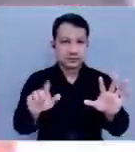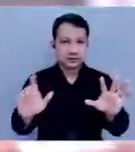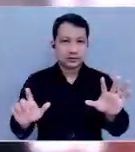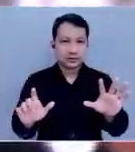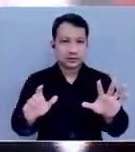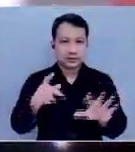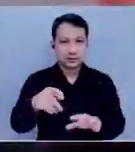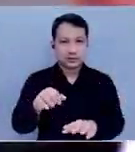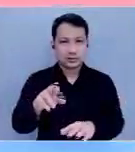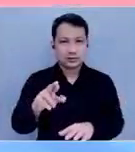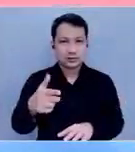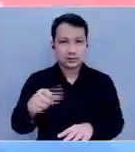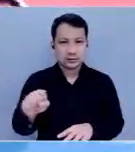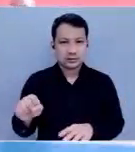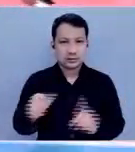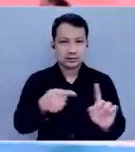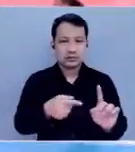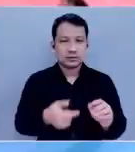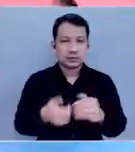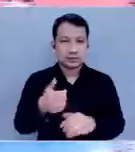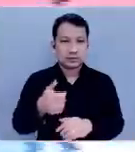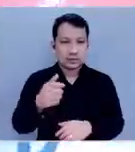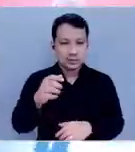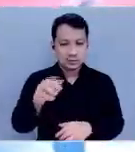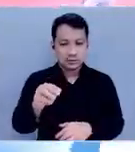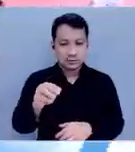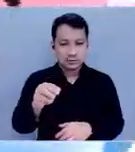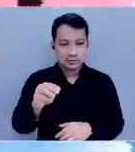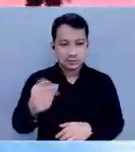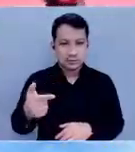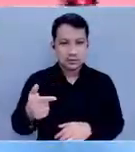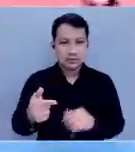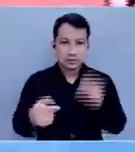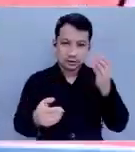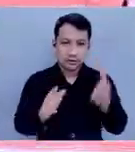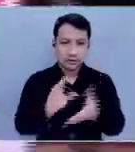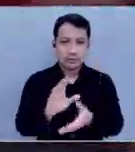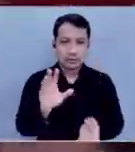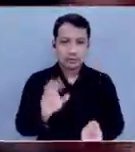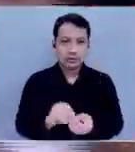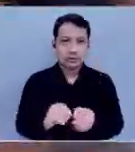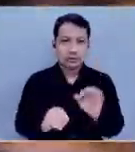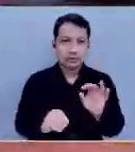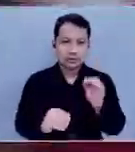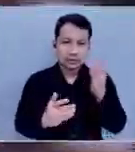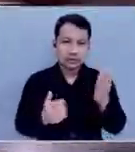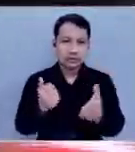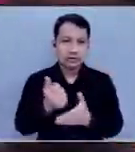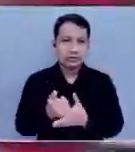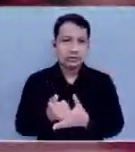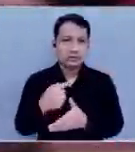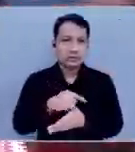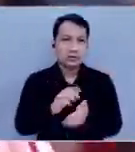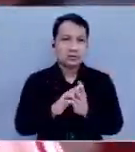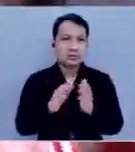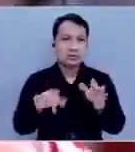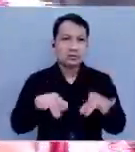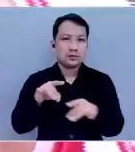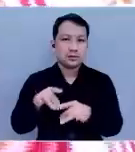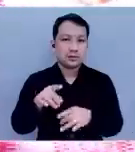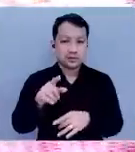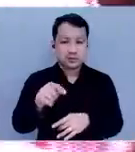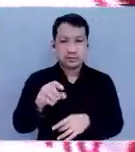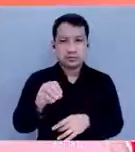Petrogas Angels. Pinangunahan sila ni Michelle Gumabaw, ang opensa ng Smashers, with 19 points. Malaki rin ang inambag ni Tots Carlos